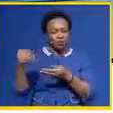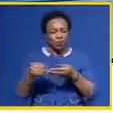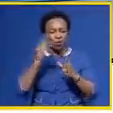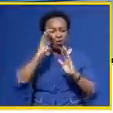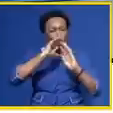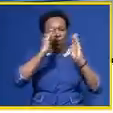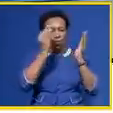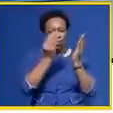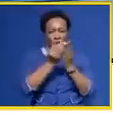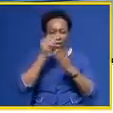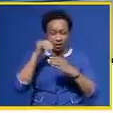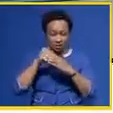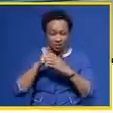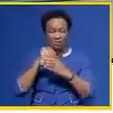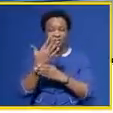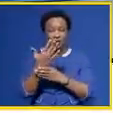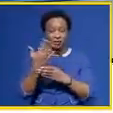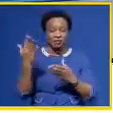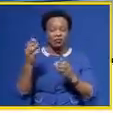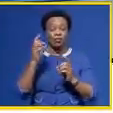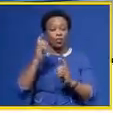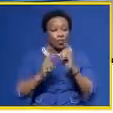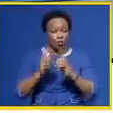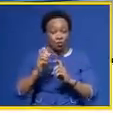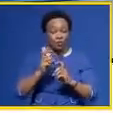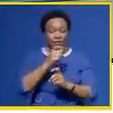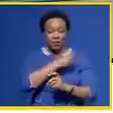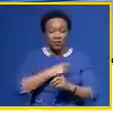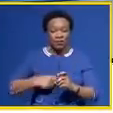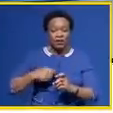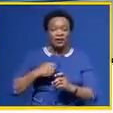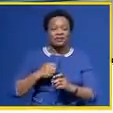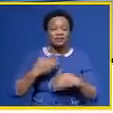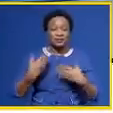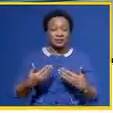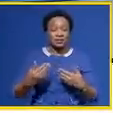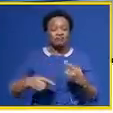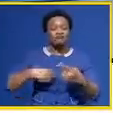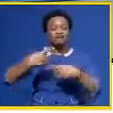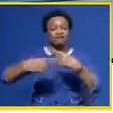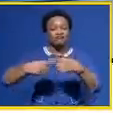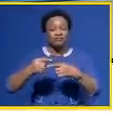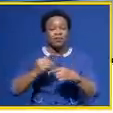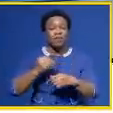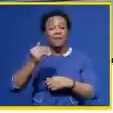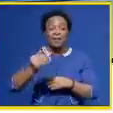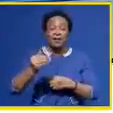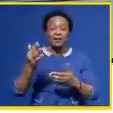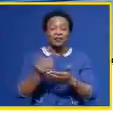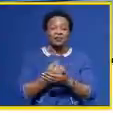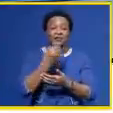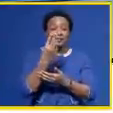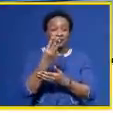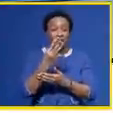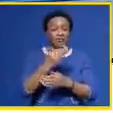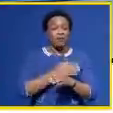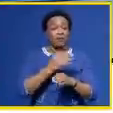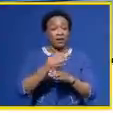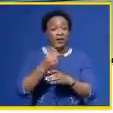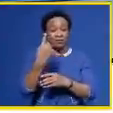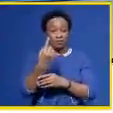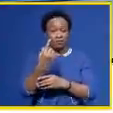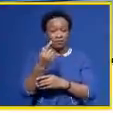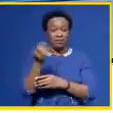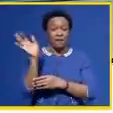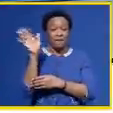kugombea urais Zanzibar, ambao sasa wanaendelea mbele na mchujo unaofuata kwa kuwapata watatu na kisha mmoja atakayepeperusha